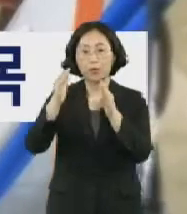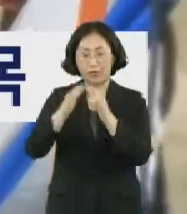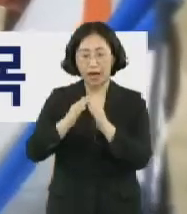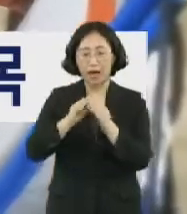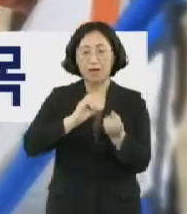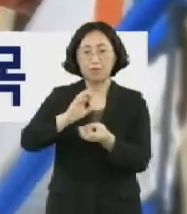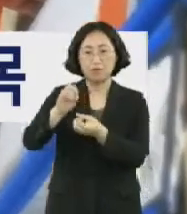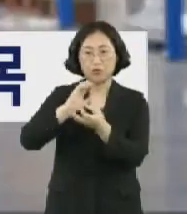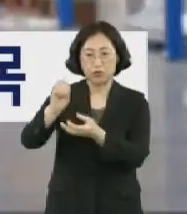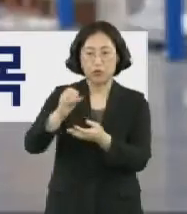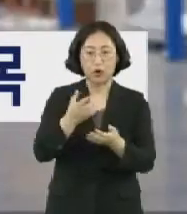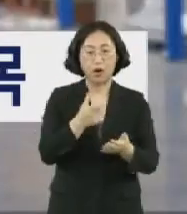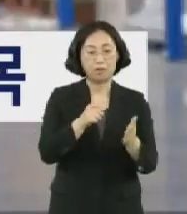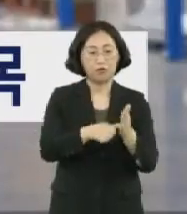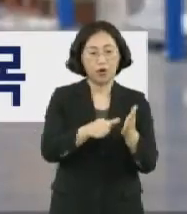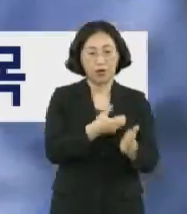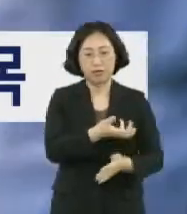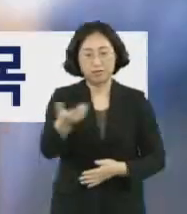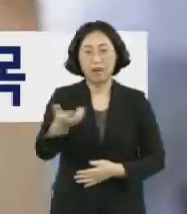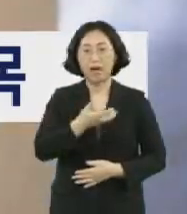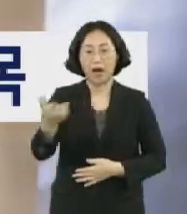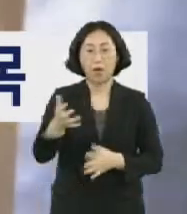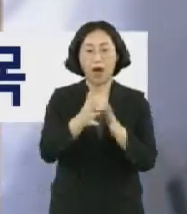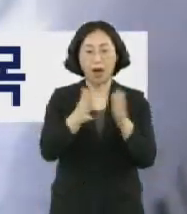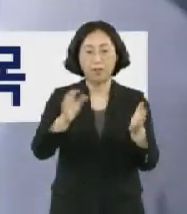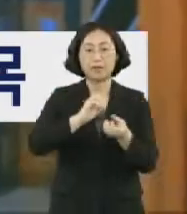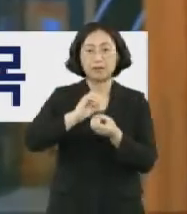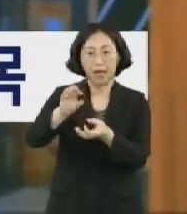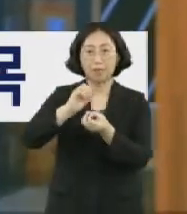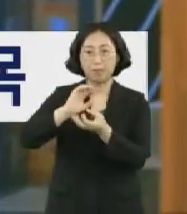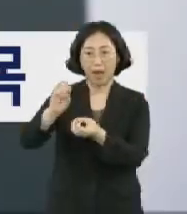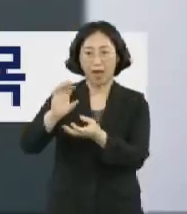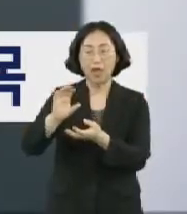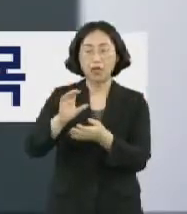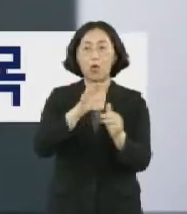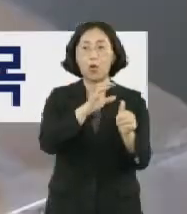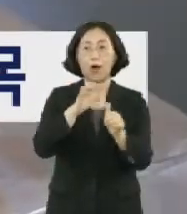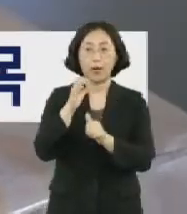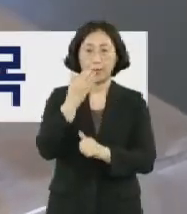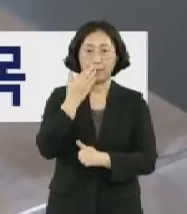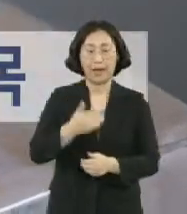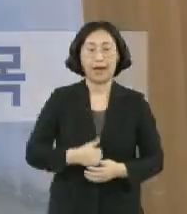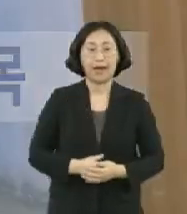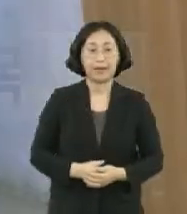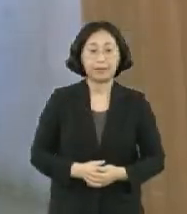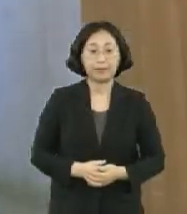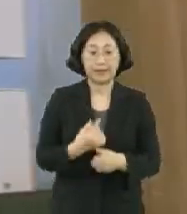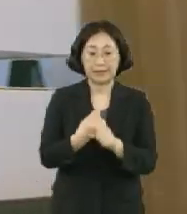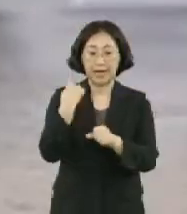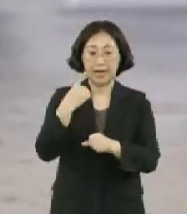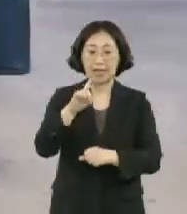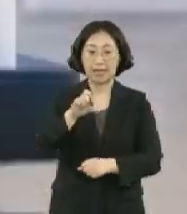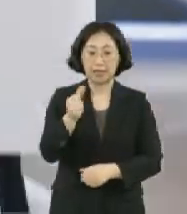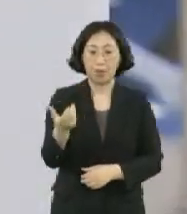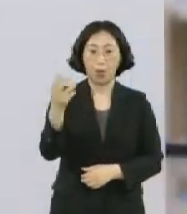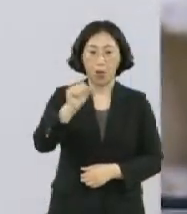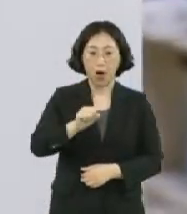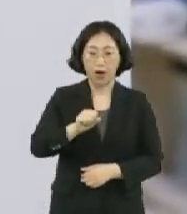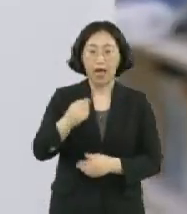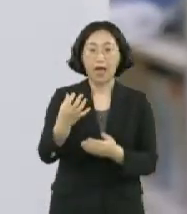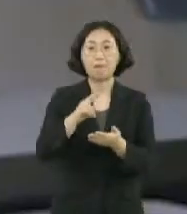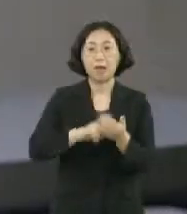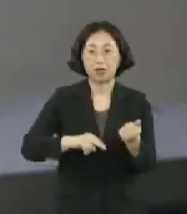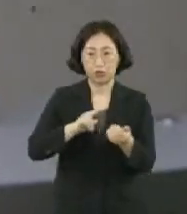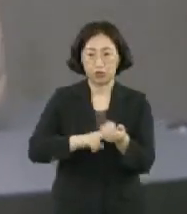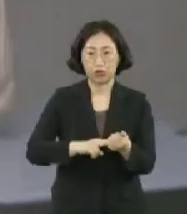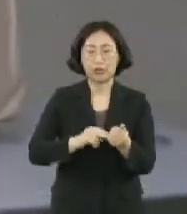실내 물류 운반이나 아파트 택배 배송에도 활용 가능합니다. 지난해 15억 원의 첫 매출을 시작으로